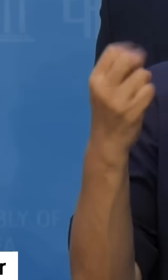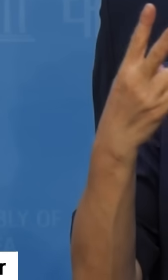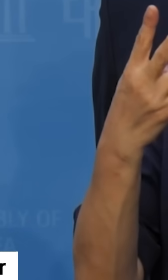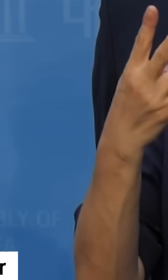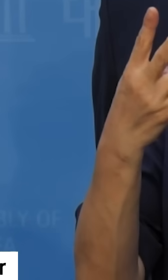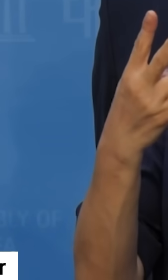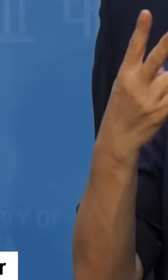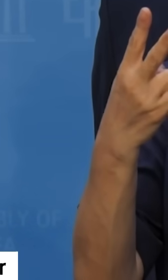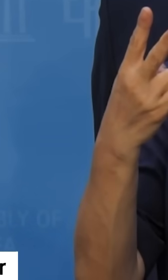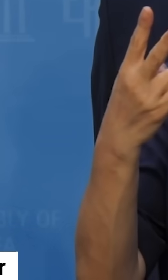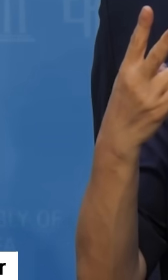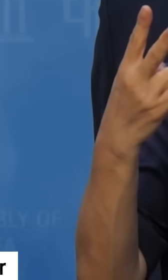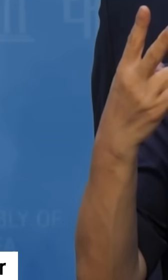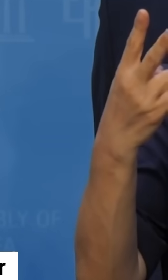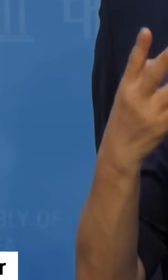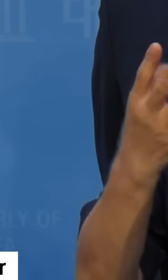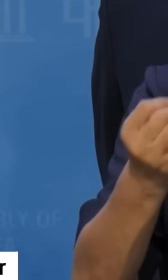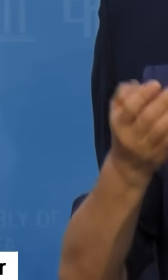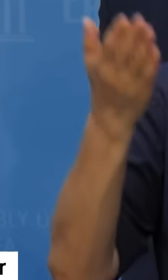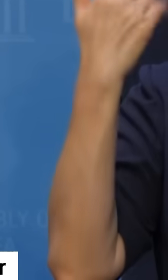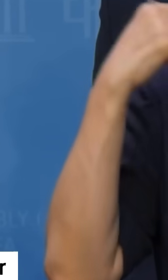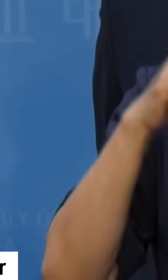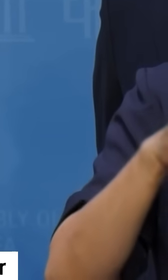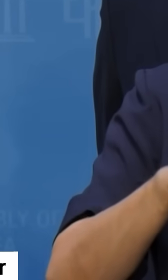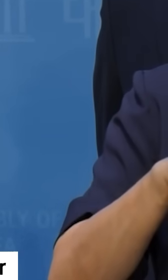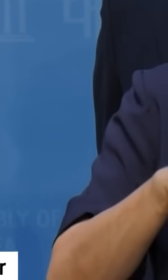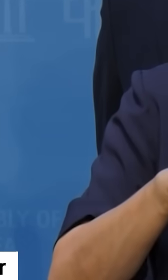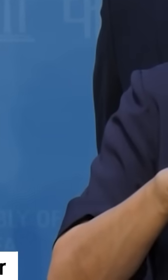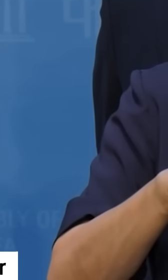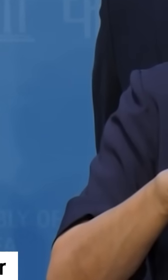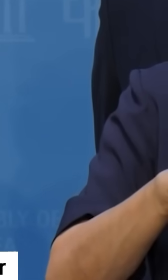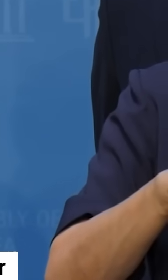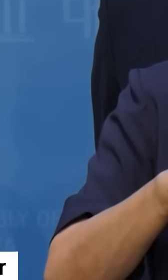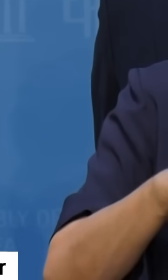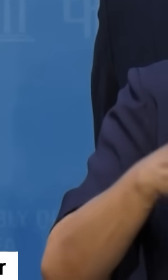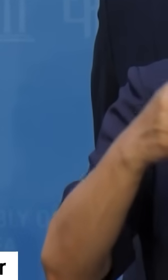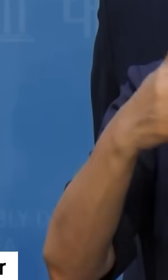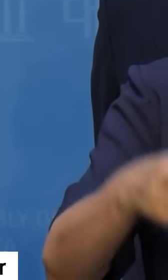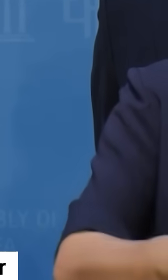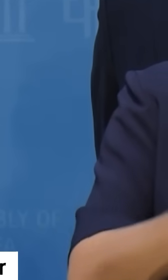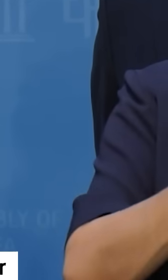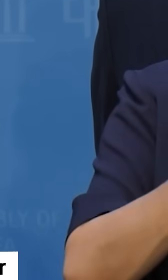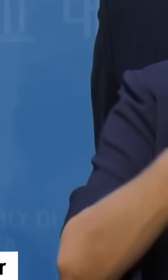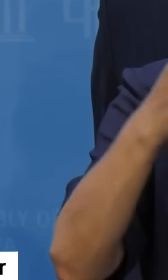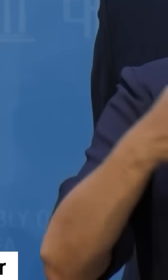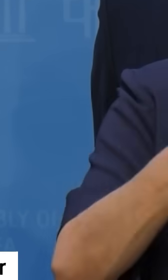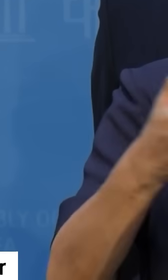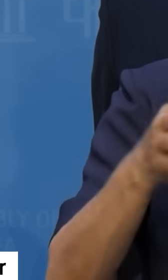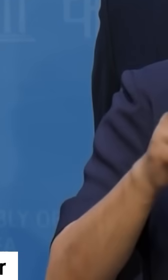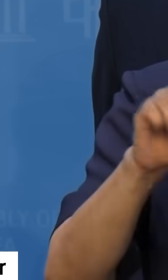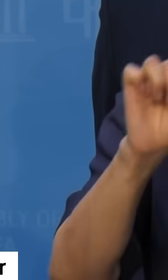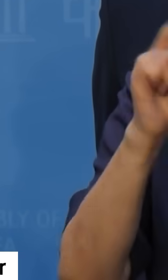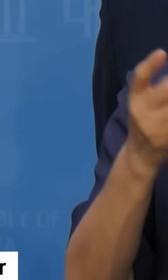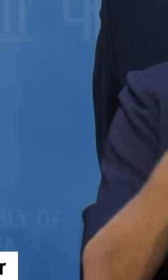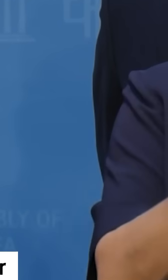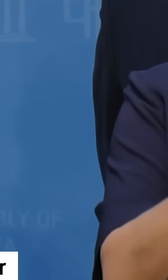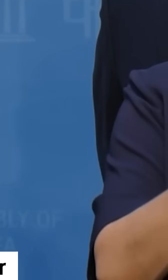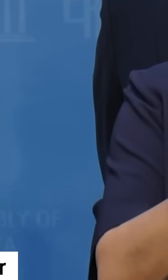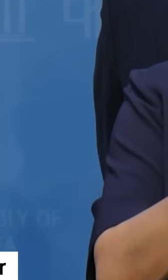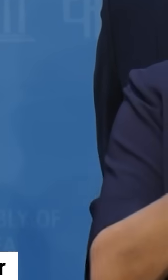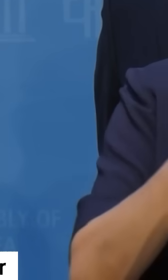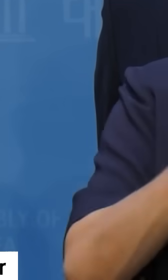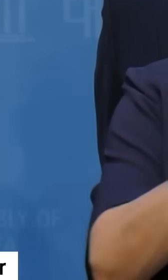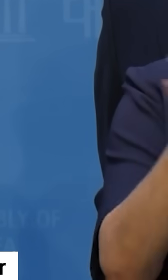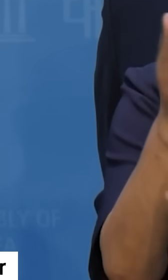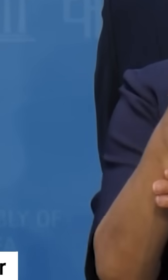아닙니다. 얼마 전 부정청탁금지 김영란법에 따르면